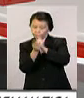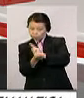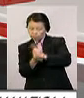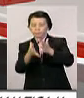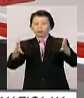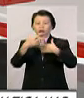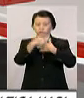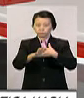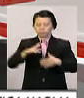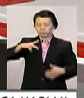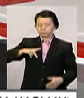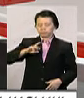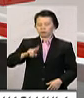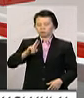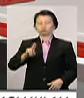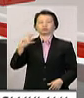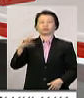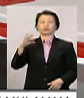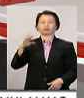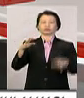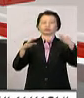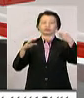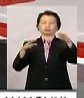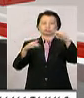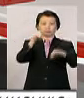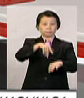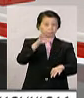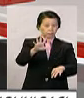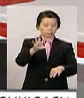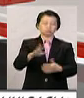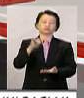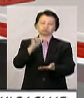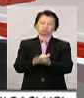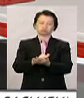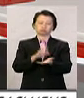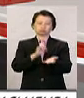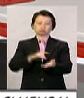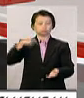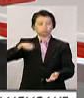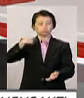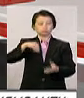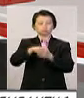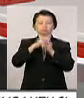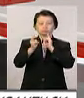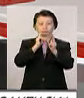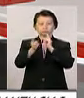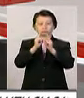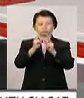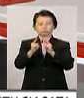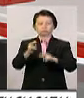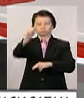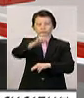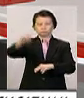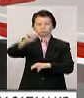besar selepas PRU ke-14 9 Mei lalu. Itu yang dikongsi Datuk Seri Dr. Wan Azizah dalam ucapan pada Sidang Kemuncak Asia